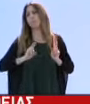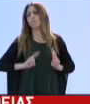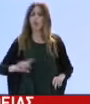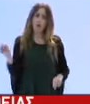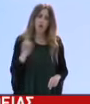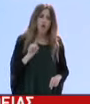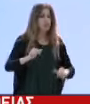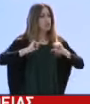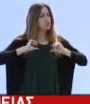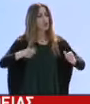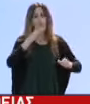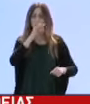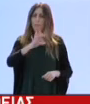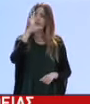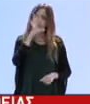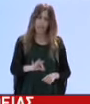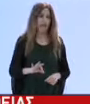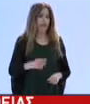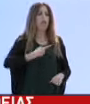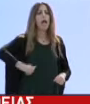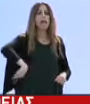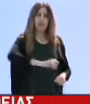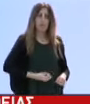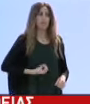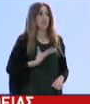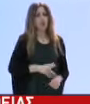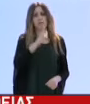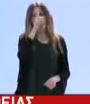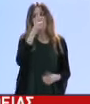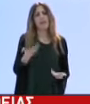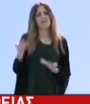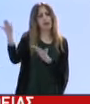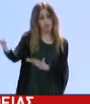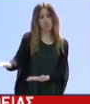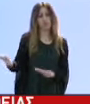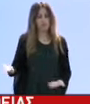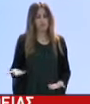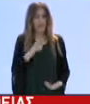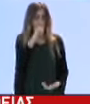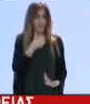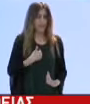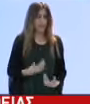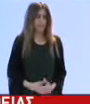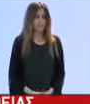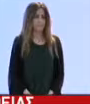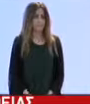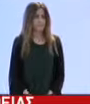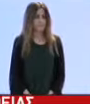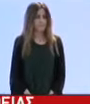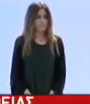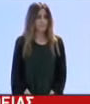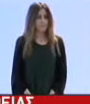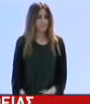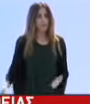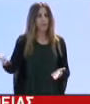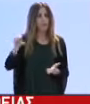αλήθειες. Που μας έκανε υπερήφανους με τη στάση του στο Βουκουρέστι. Είχα την τιμή να τον υπηρετήσω ως βουλευτής.